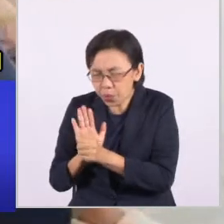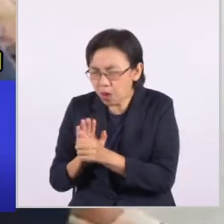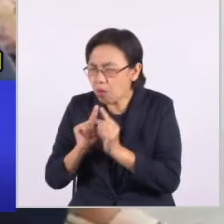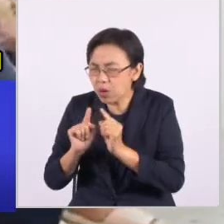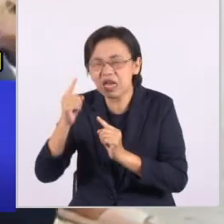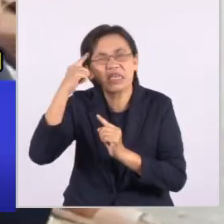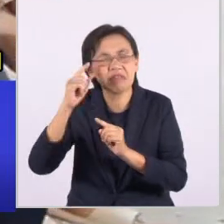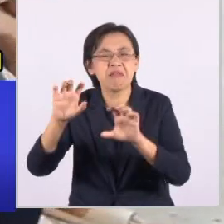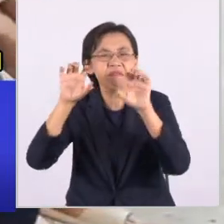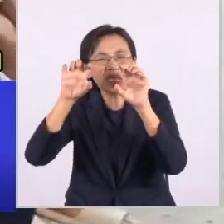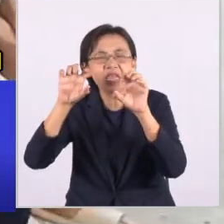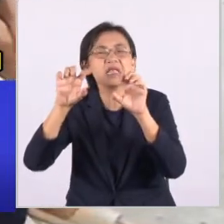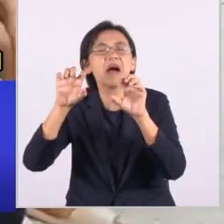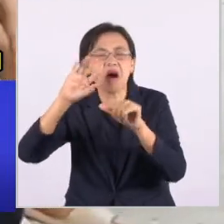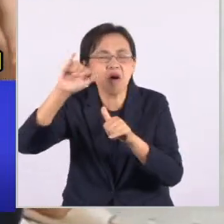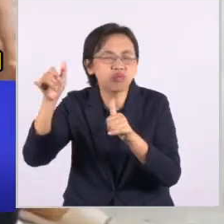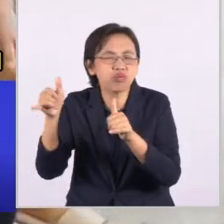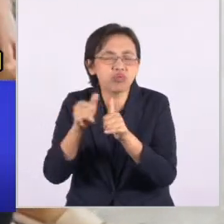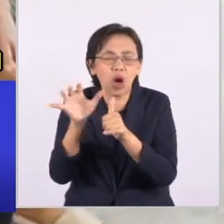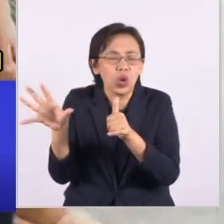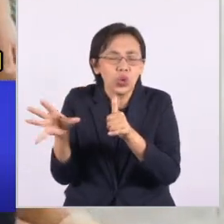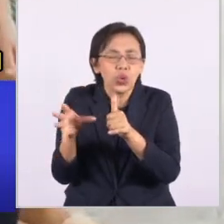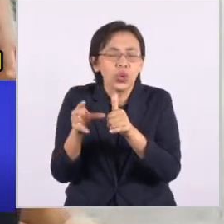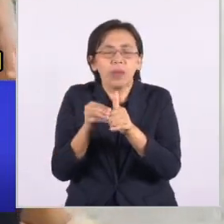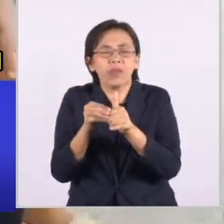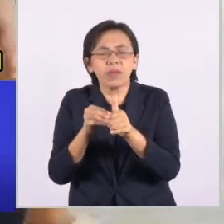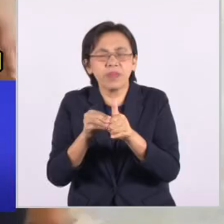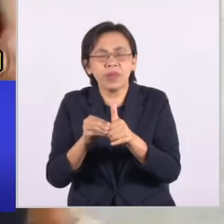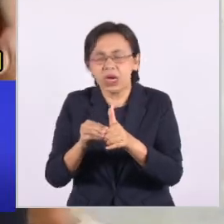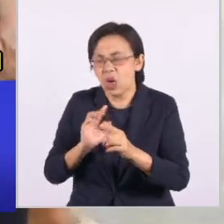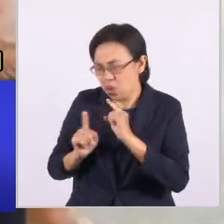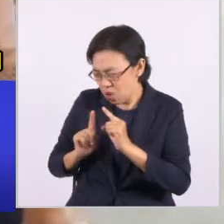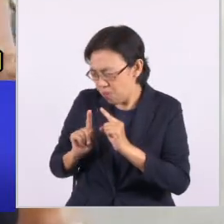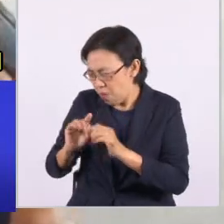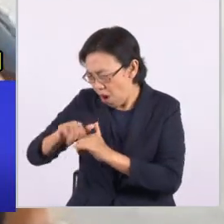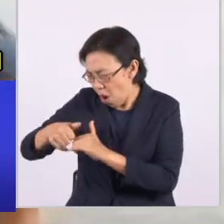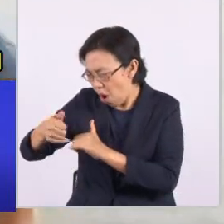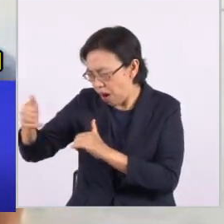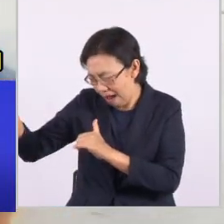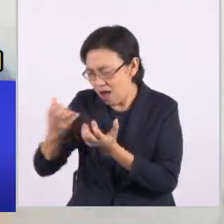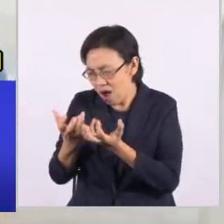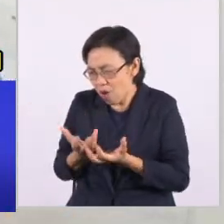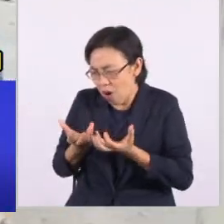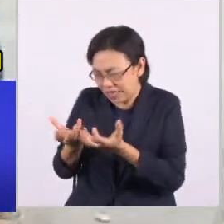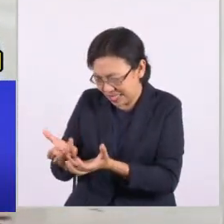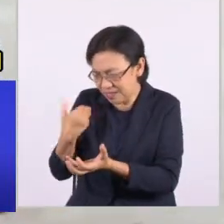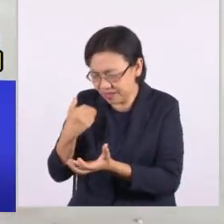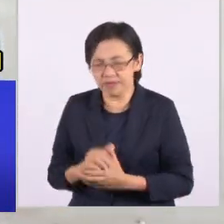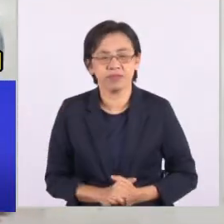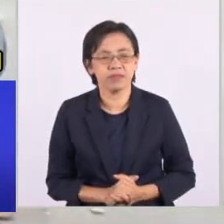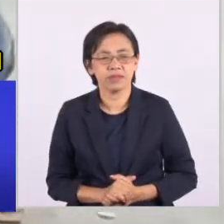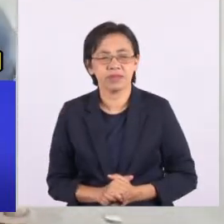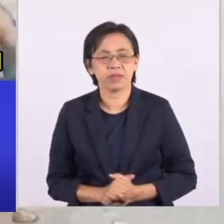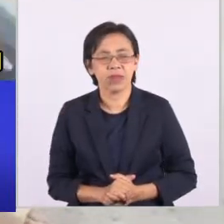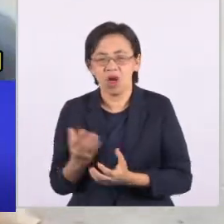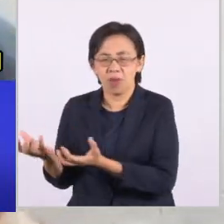ผีเข้าก็เลยบอกให้ออกจากร่างของเด็กนะคะแล้วก็บอกว่าเดี๋ยวจะซื้อของมาถวายให้ว่าแบบนี้นะคะแต่ปรากฏพอเอา